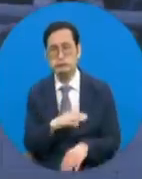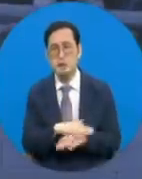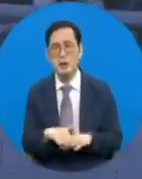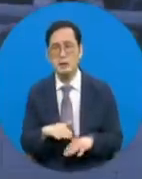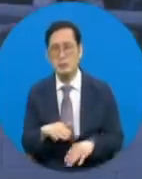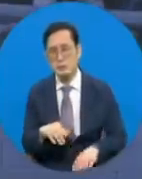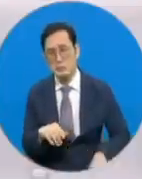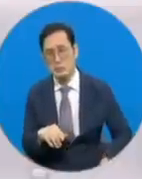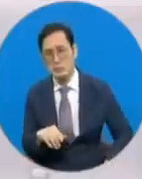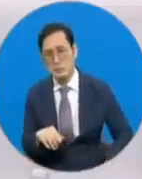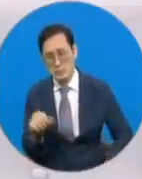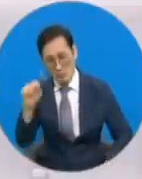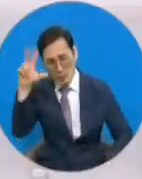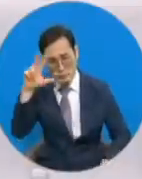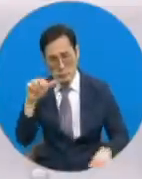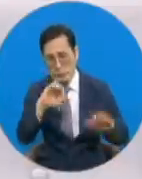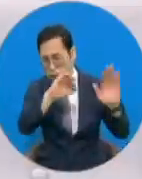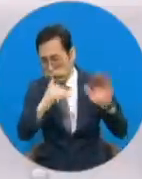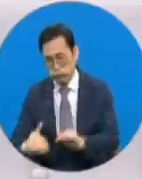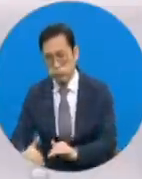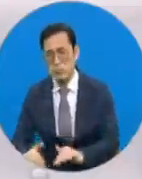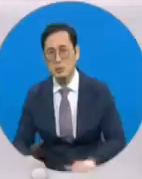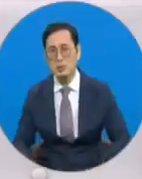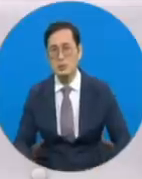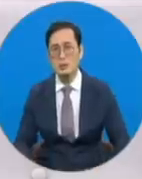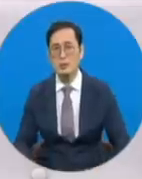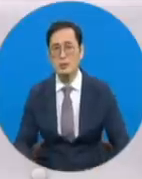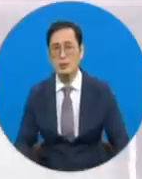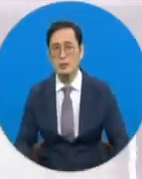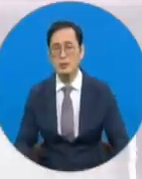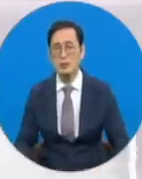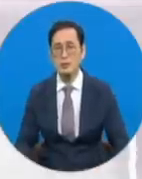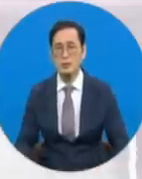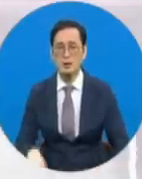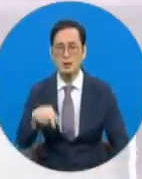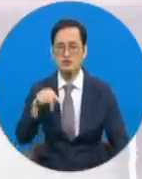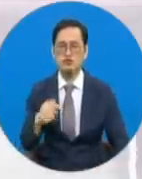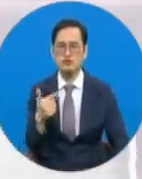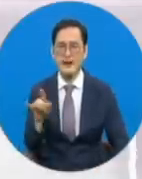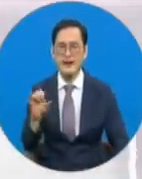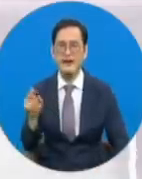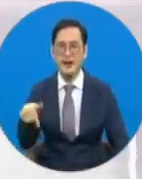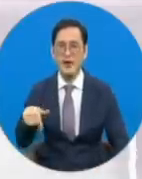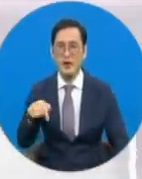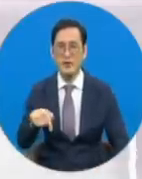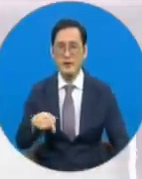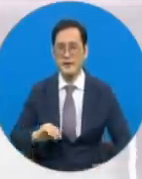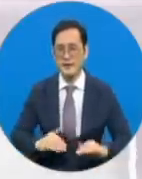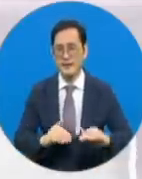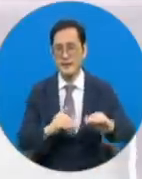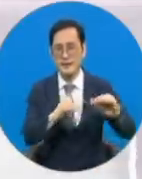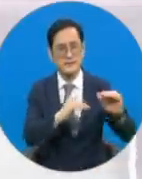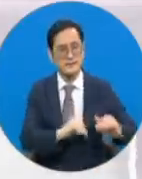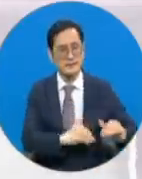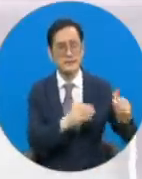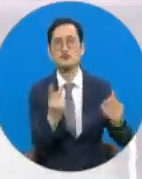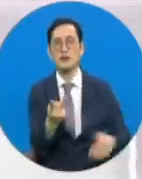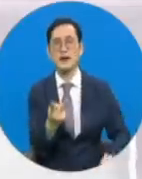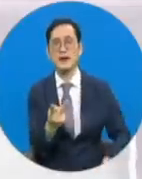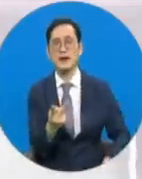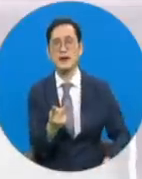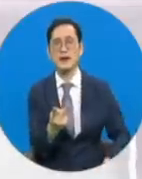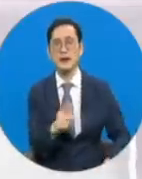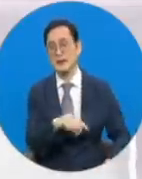여러 가지 요인이 결합된 것 같은데 사실 이제 저 역에 수내역에 이제 에스컬레이터가 두 대가 있었다는 거예요. 그런데 어느 한쪽이 이제